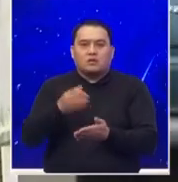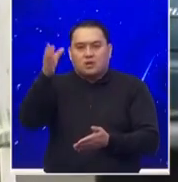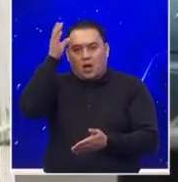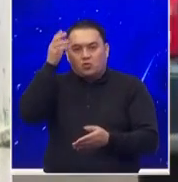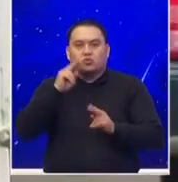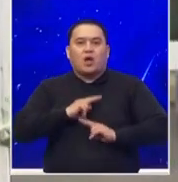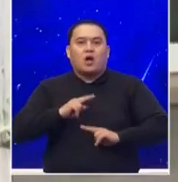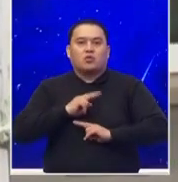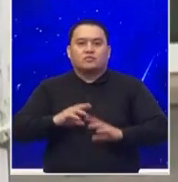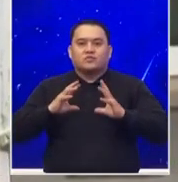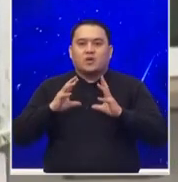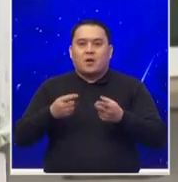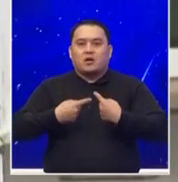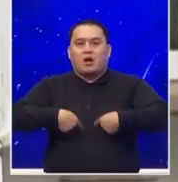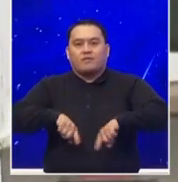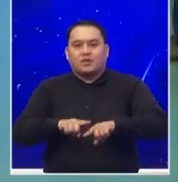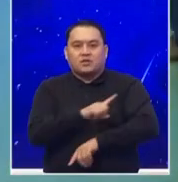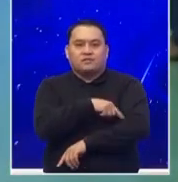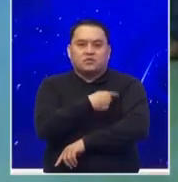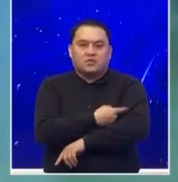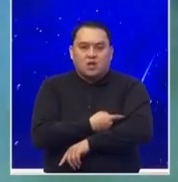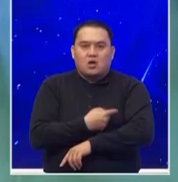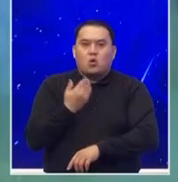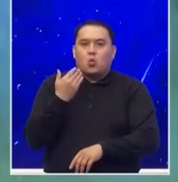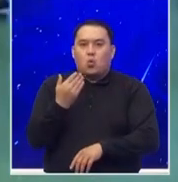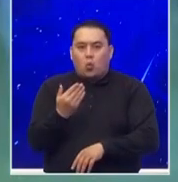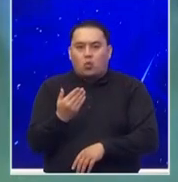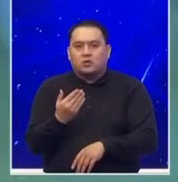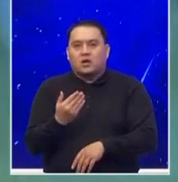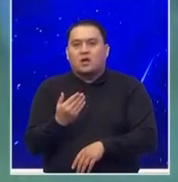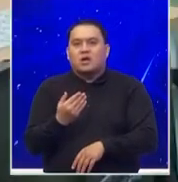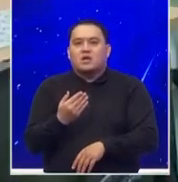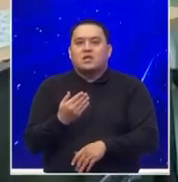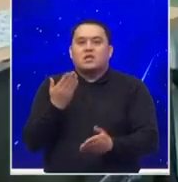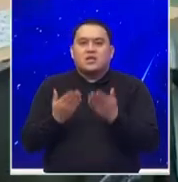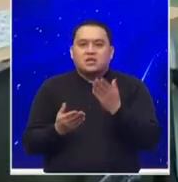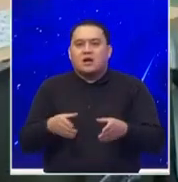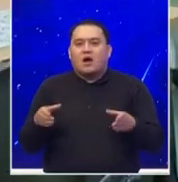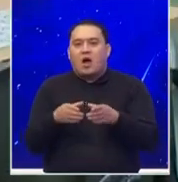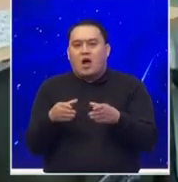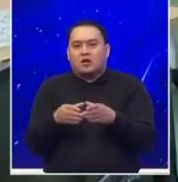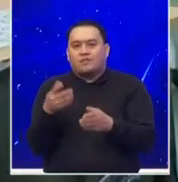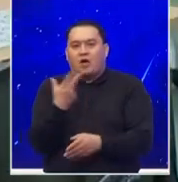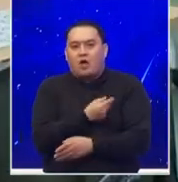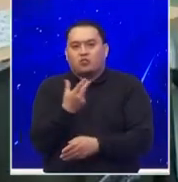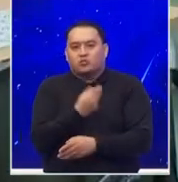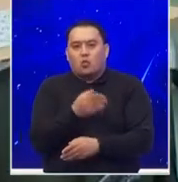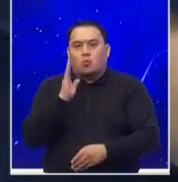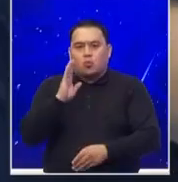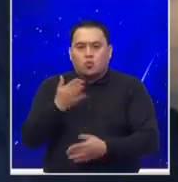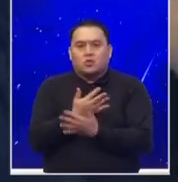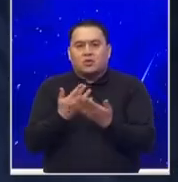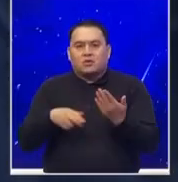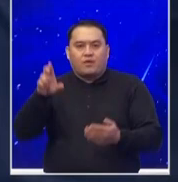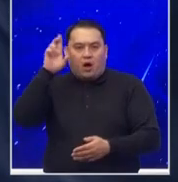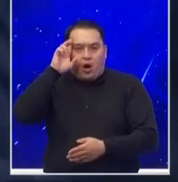научного сотрудника Всемирной организации здравоохранения Суми Своминатан, если коллективный иммунитет появится в